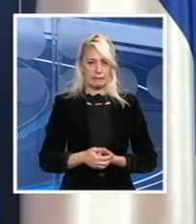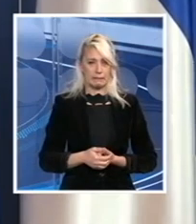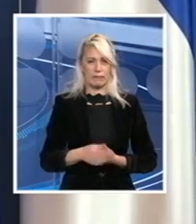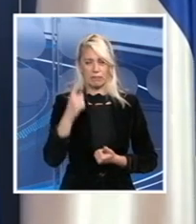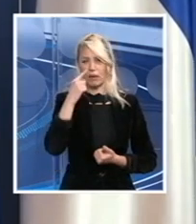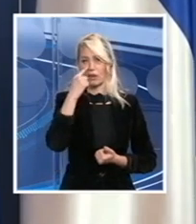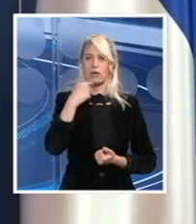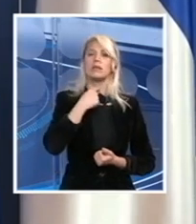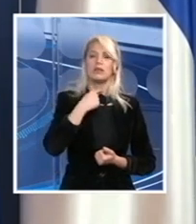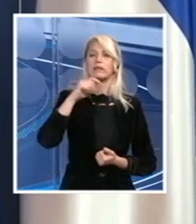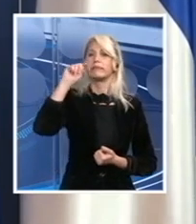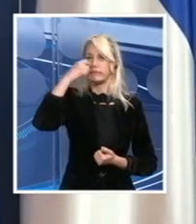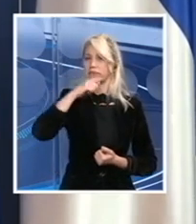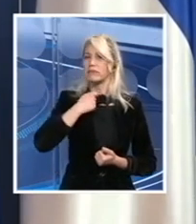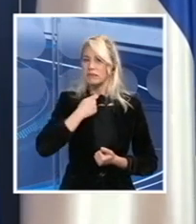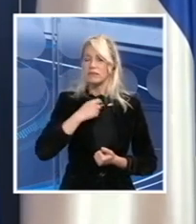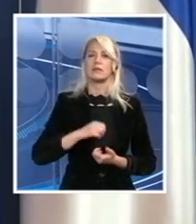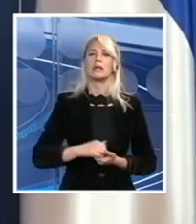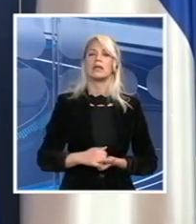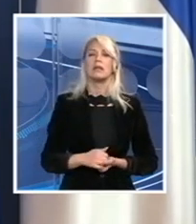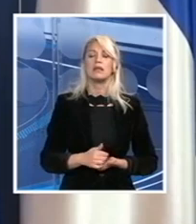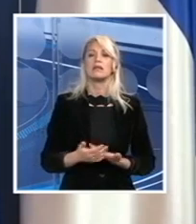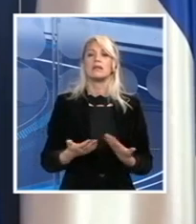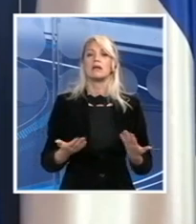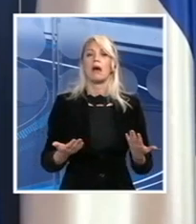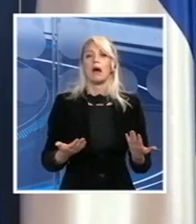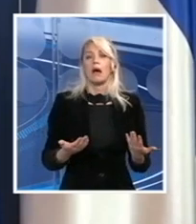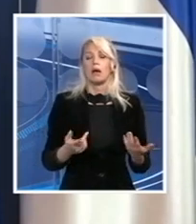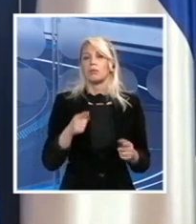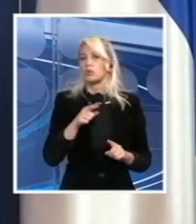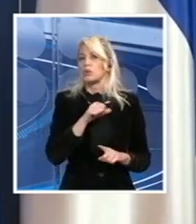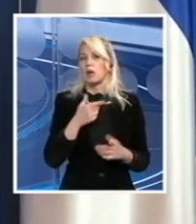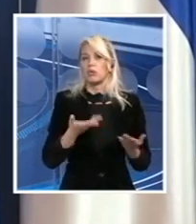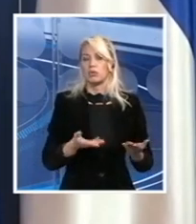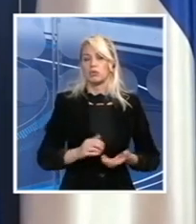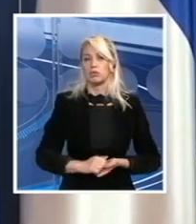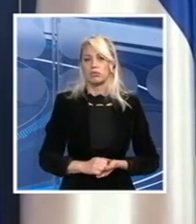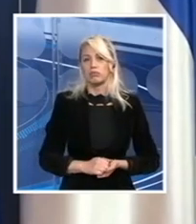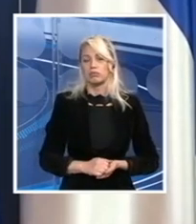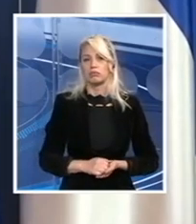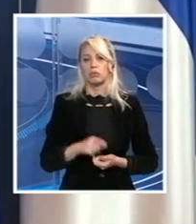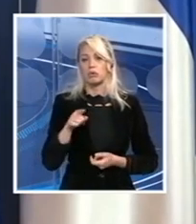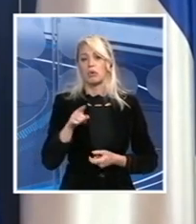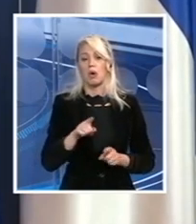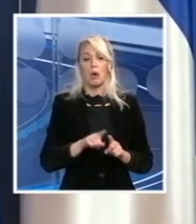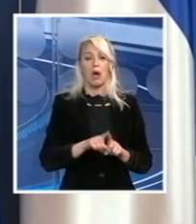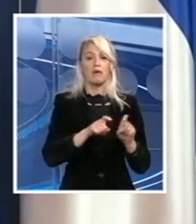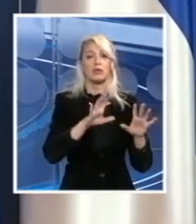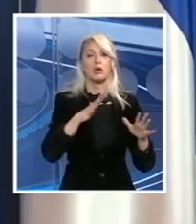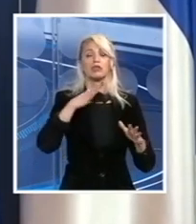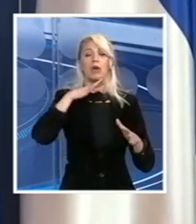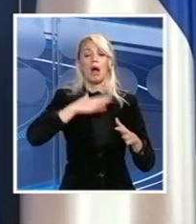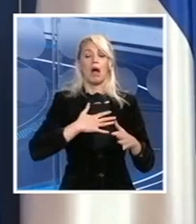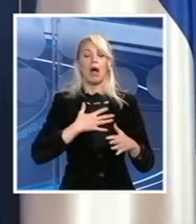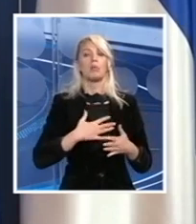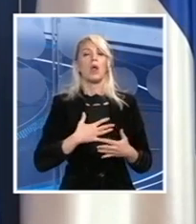nosa i ždrela, a ne znači ništa drugo. Znači, taj virus može bude dole negde skroz. Tako